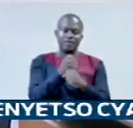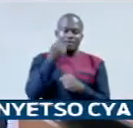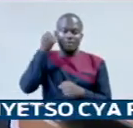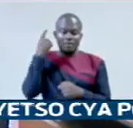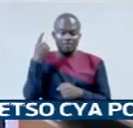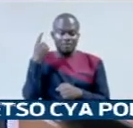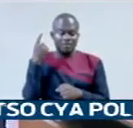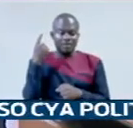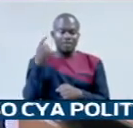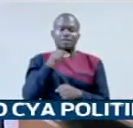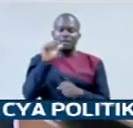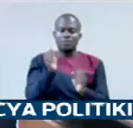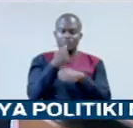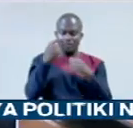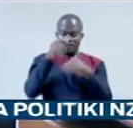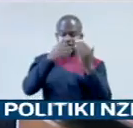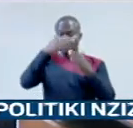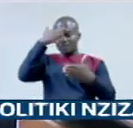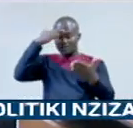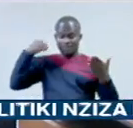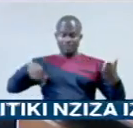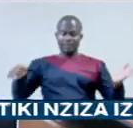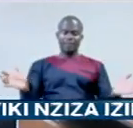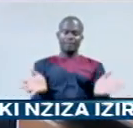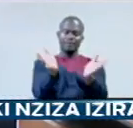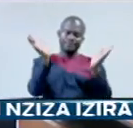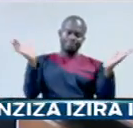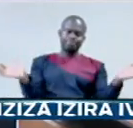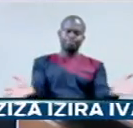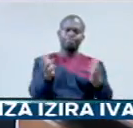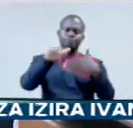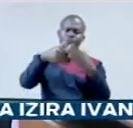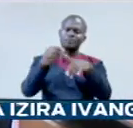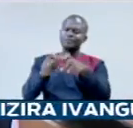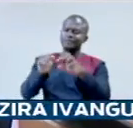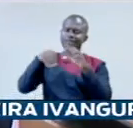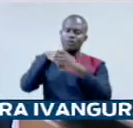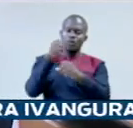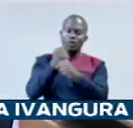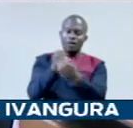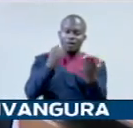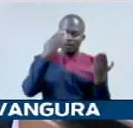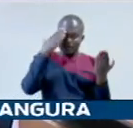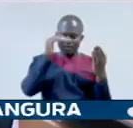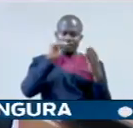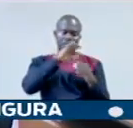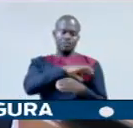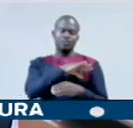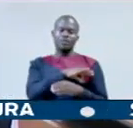ubwo ntabwo wayibona niyo mpamvu dushishikariza ibigo gukora nyine bakora